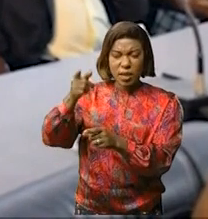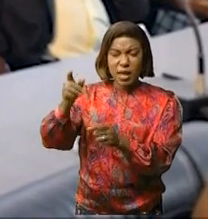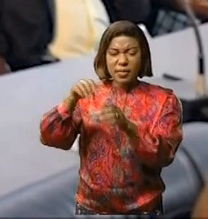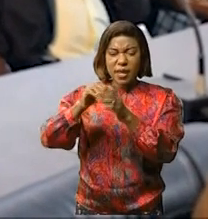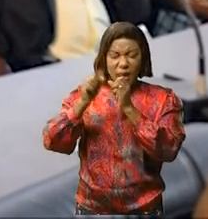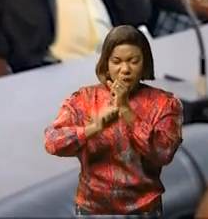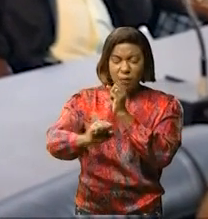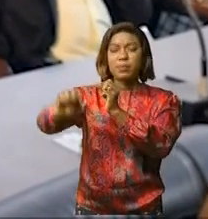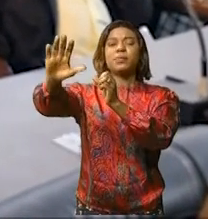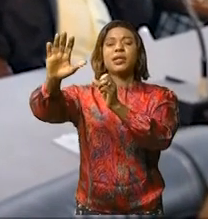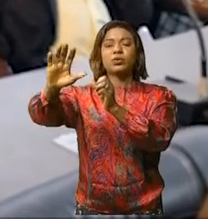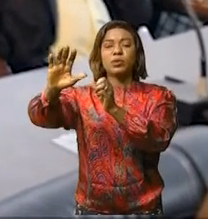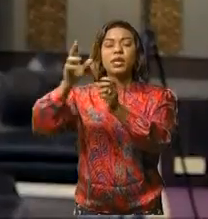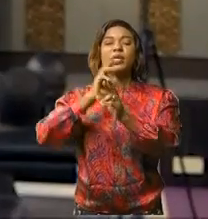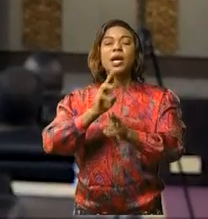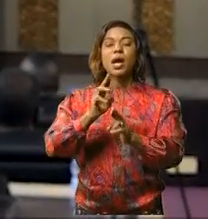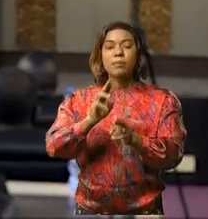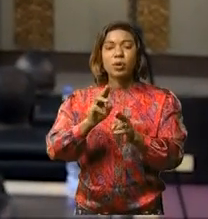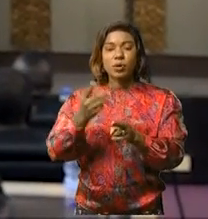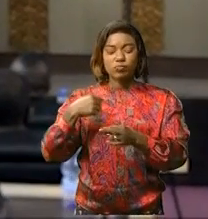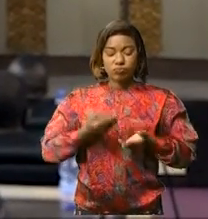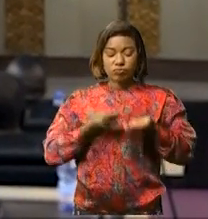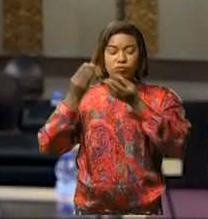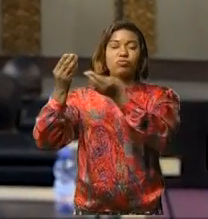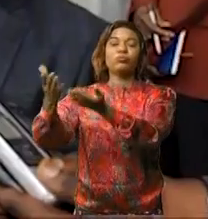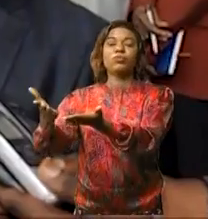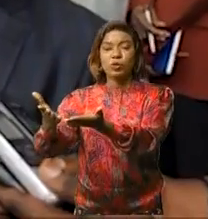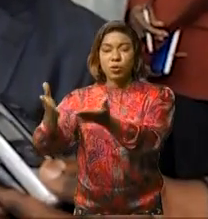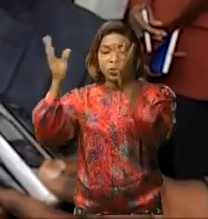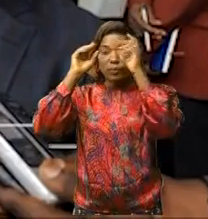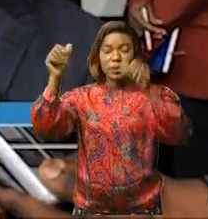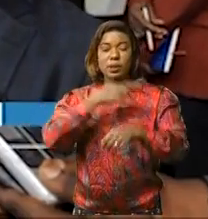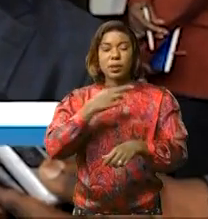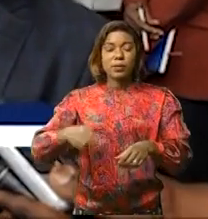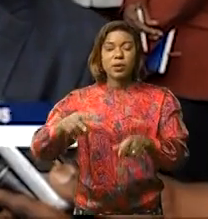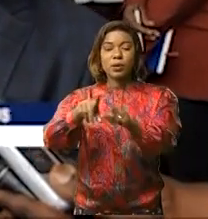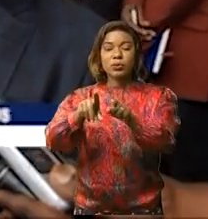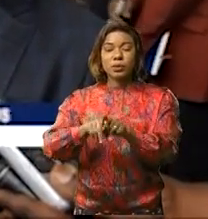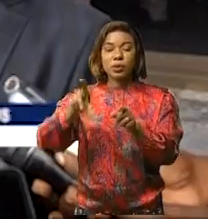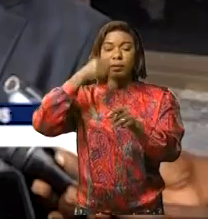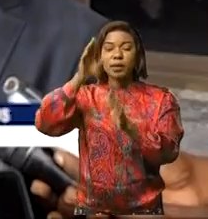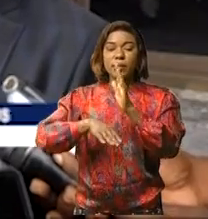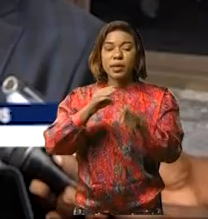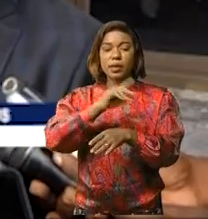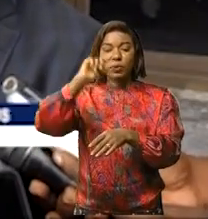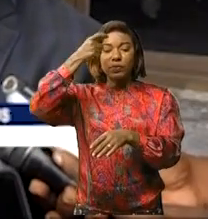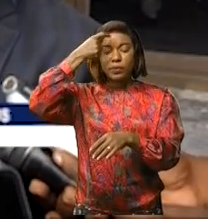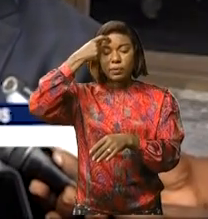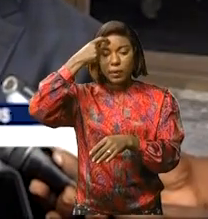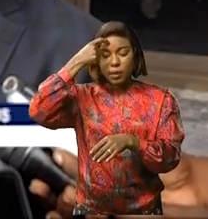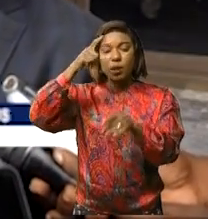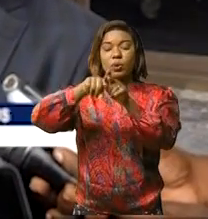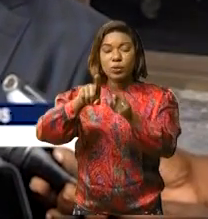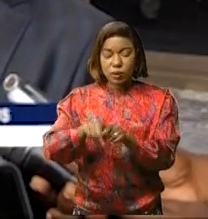publication des rapports que nous transmettons au président de la République, à l'Assemblée nationale, au Sénat, au gouvernement. Nous avons étalé dans